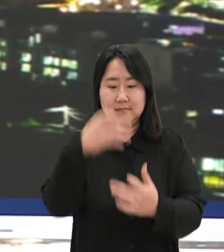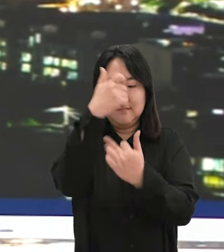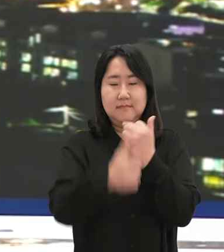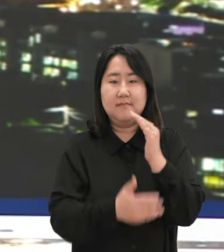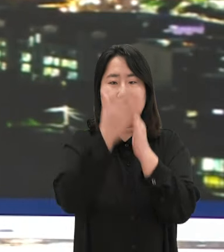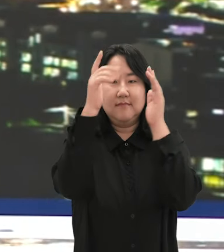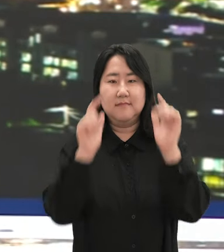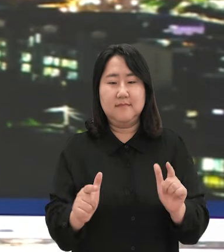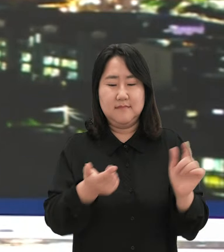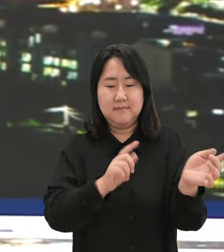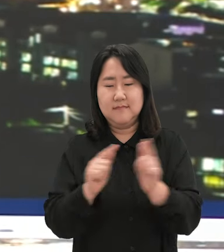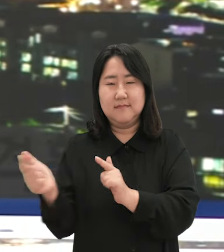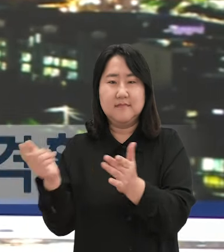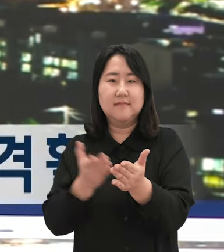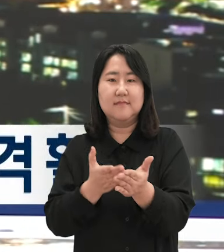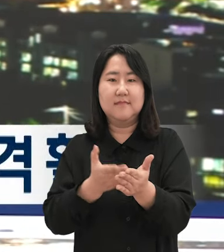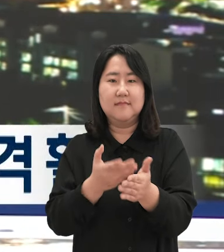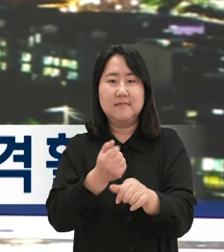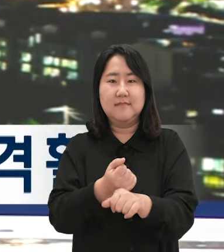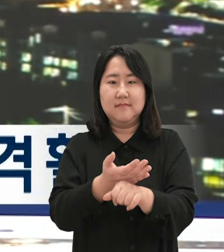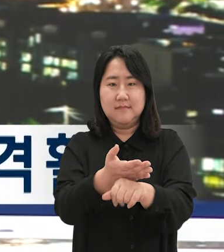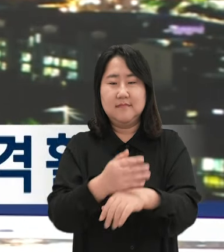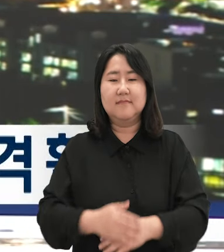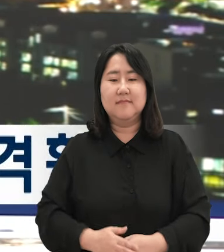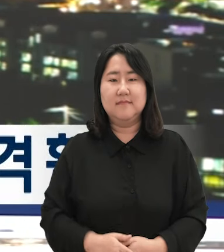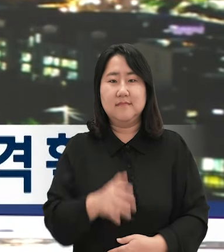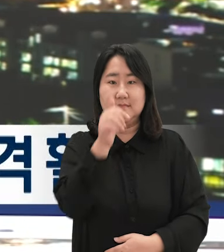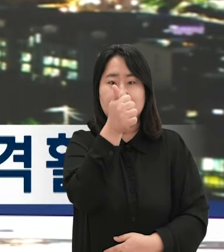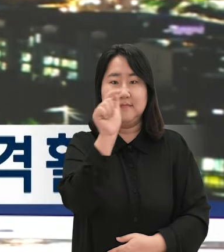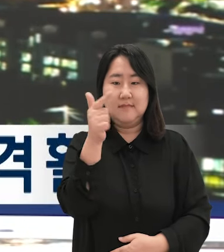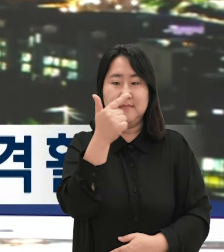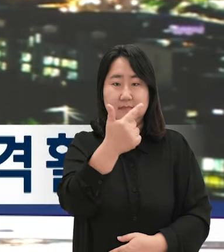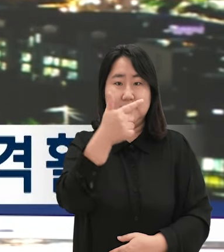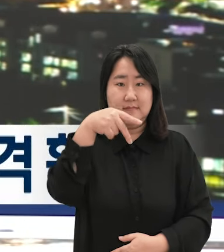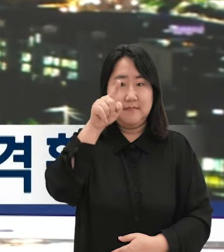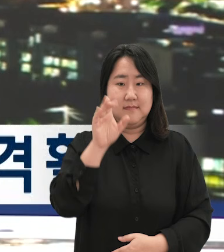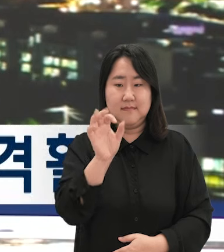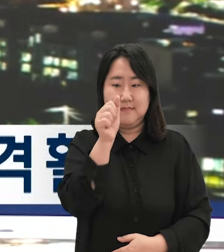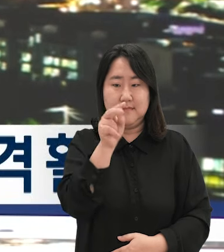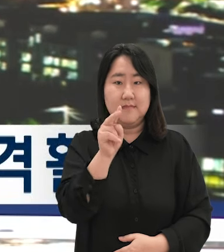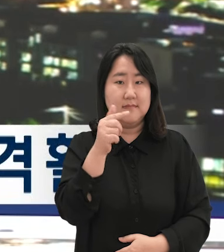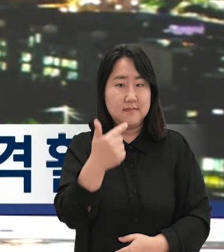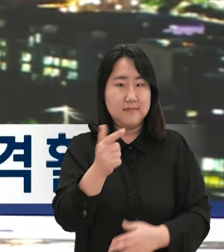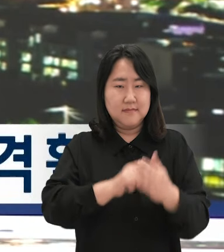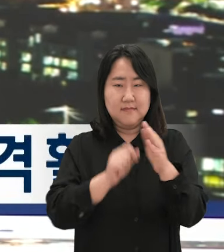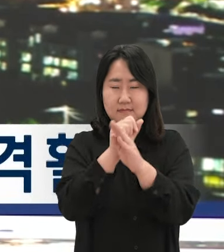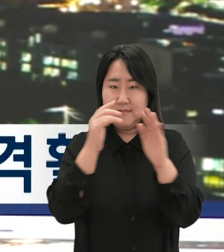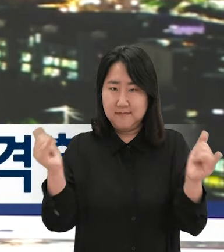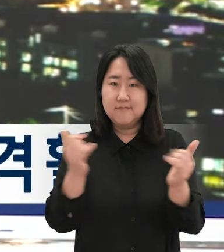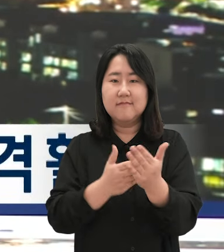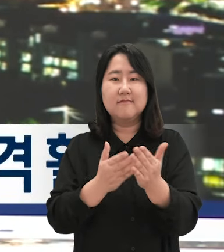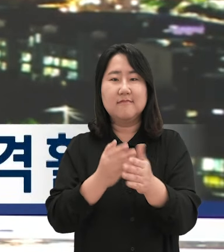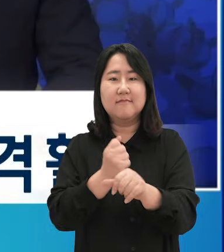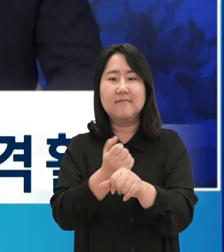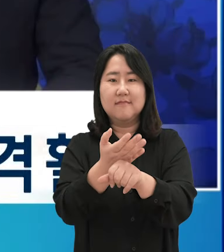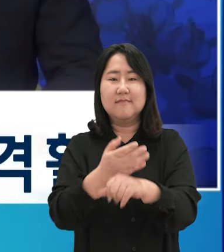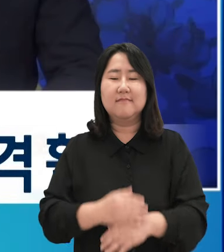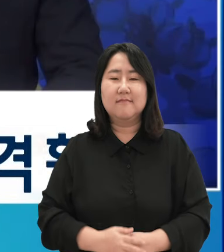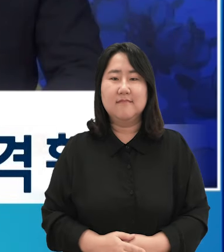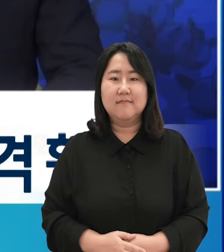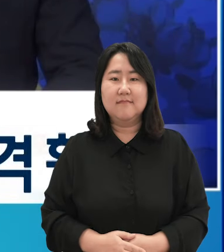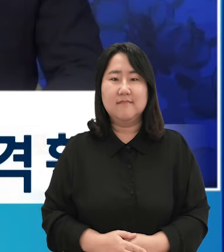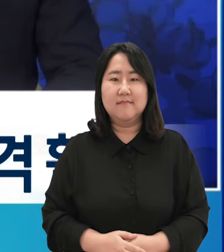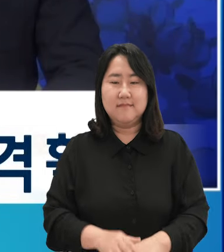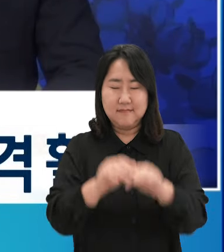서귀포시 지역에 다양한 소식을 전해드리는 서귀포 소식입니다 서귀포시 청의 한상현 주무관 연결합니다 주무관님